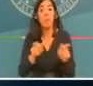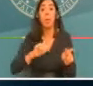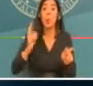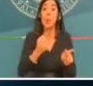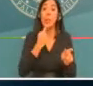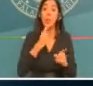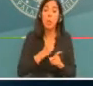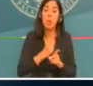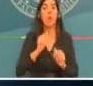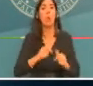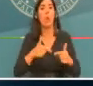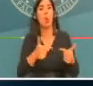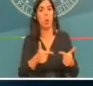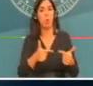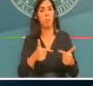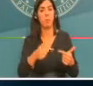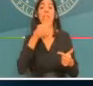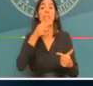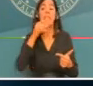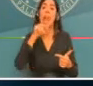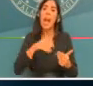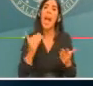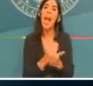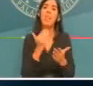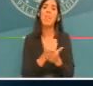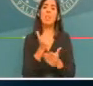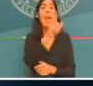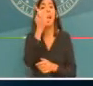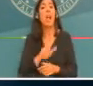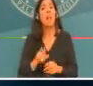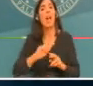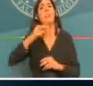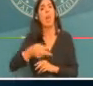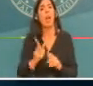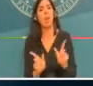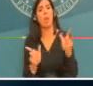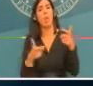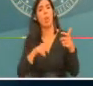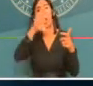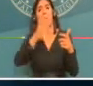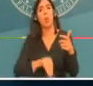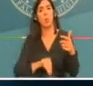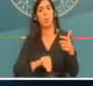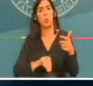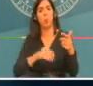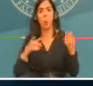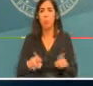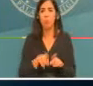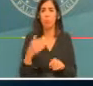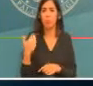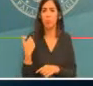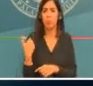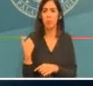quello che è accaduto è avvenuto in primavera il paese non può più permetterselo e